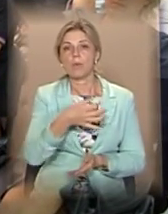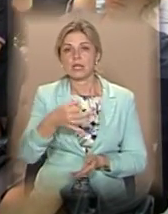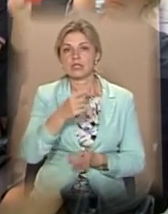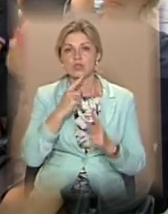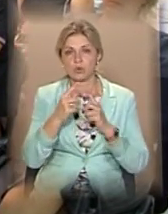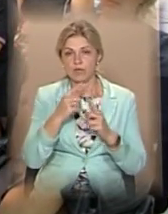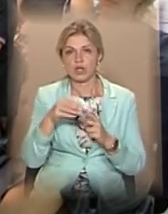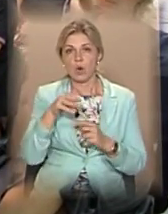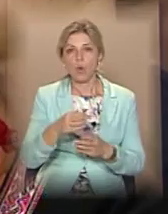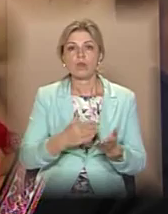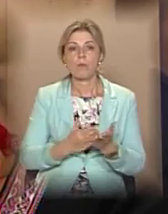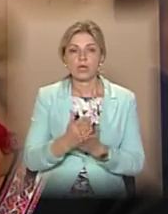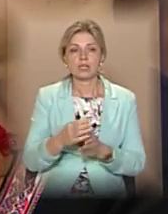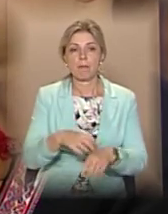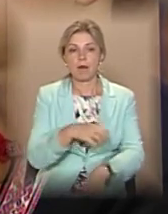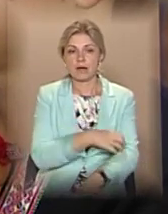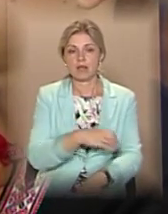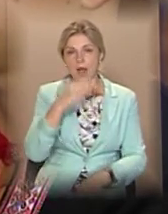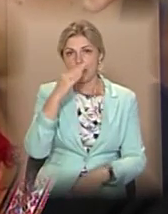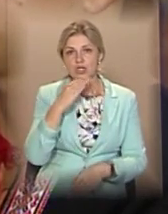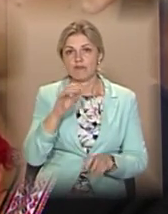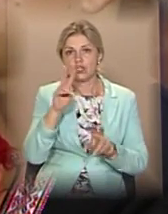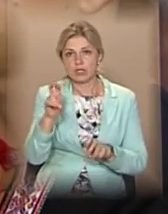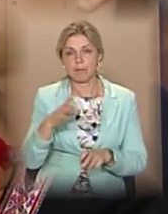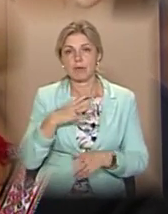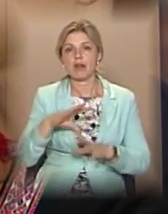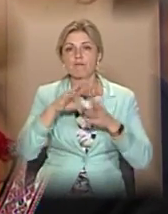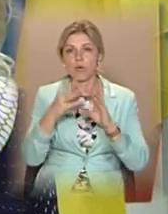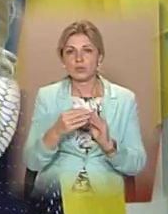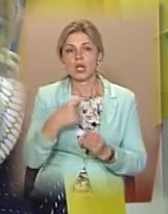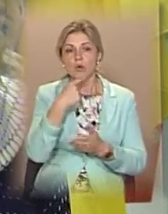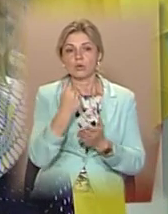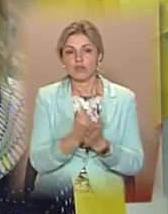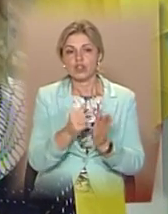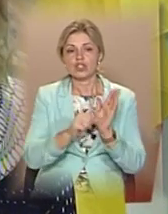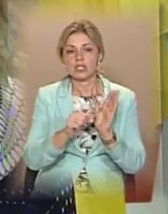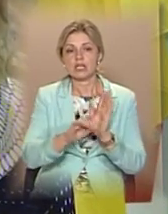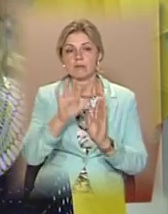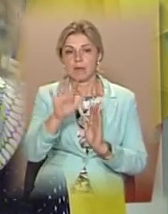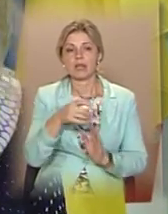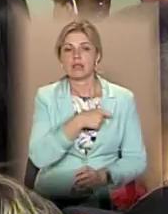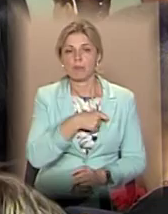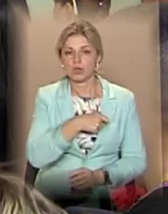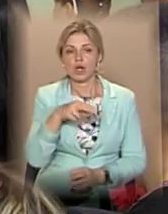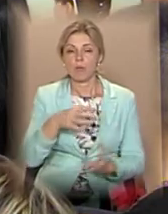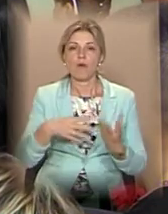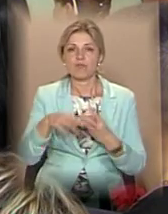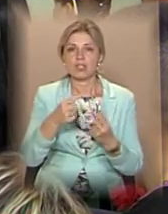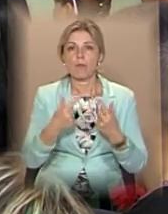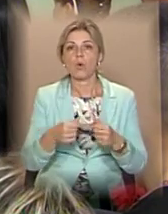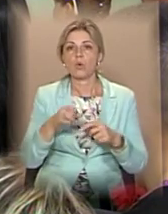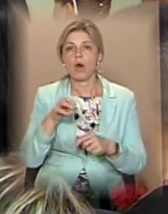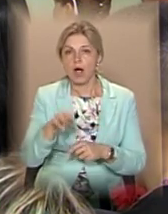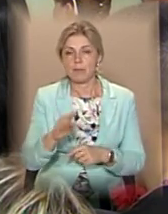політичної партії «Батьківщина». Взагалі було затверджено 65 кандидатів у депутати по всім багатомандатним виборчим округам